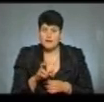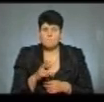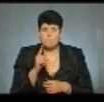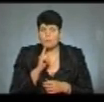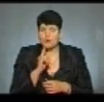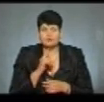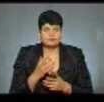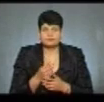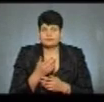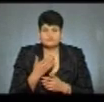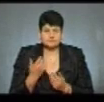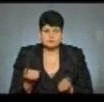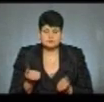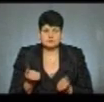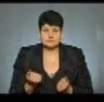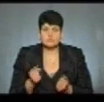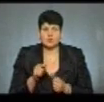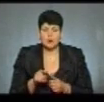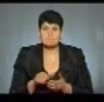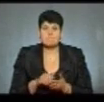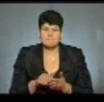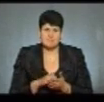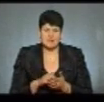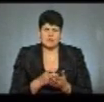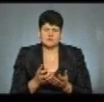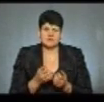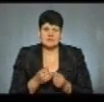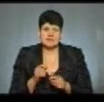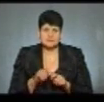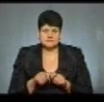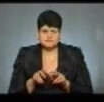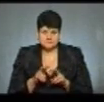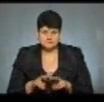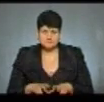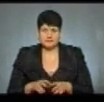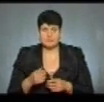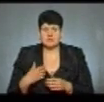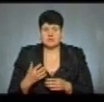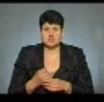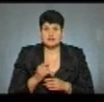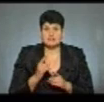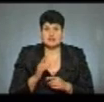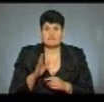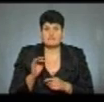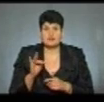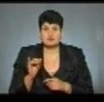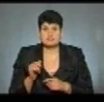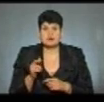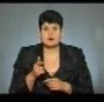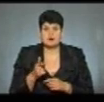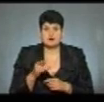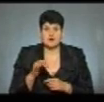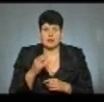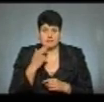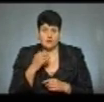не виявили. Тобто той матеріал, який до нас поступав на дослідження, ми виявляли тільки вірус грипу А. Ну